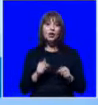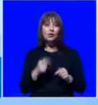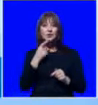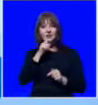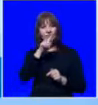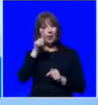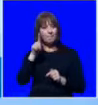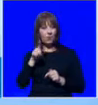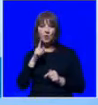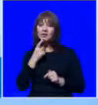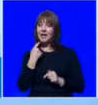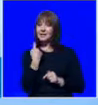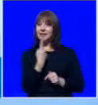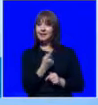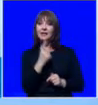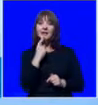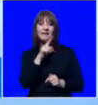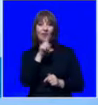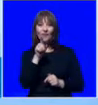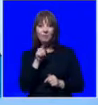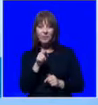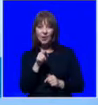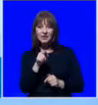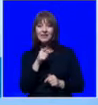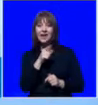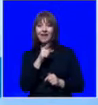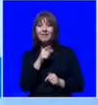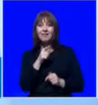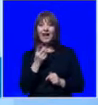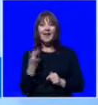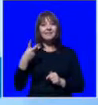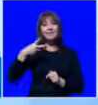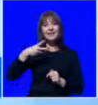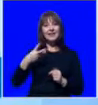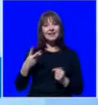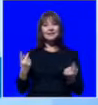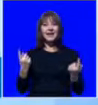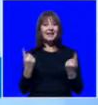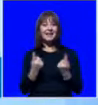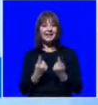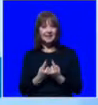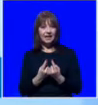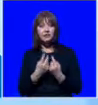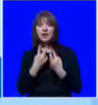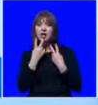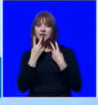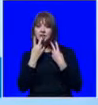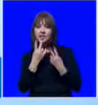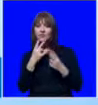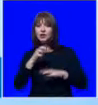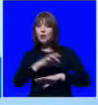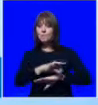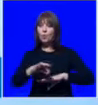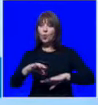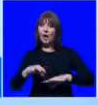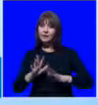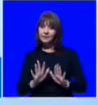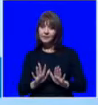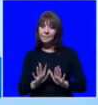на Тристранния съвет и това е хубав въпрос. Нека да се видят проектите, тяхната степен на готовност, защото 10